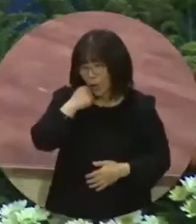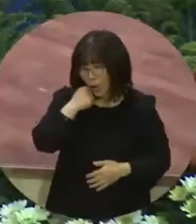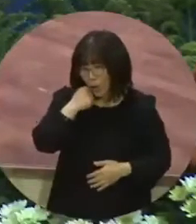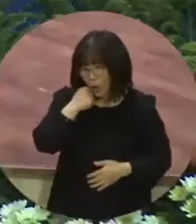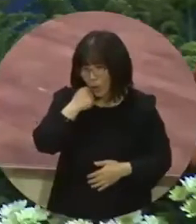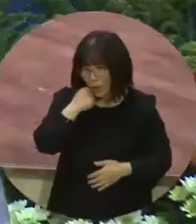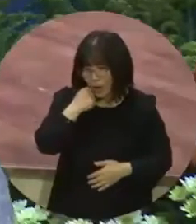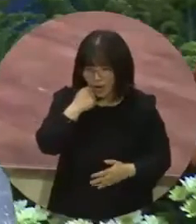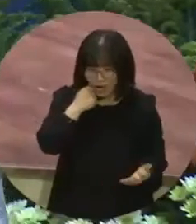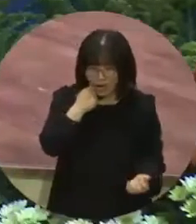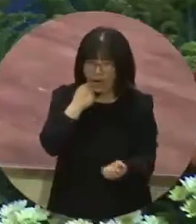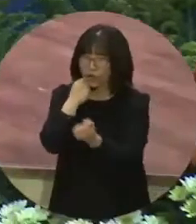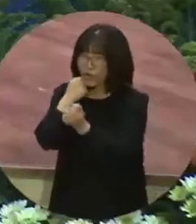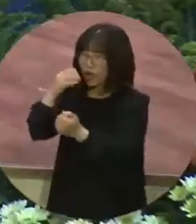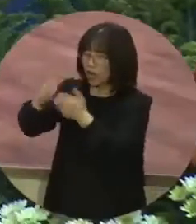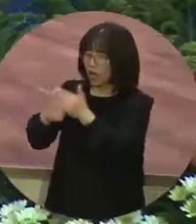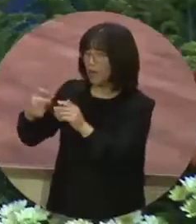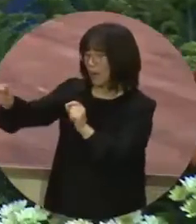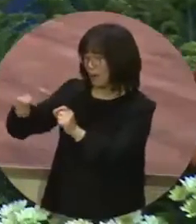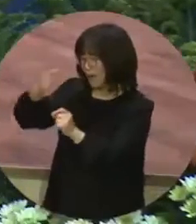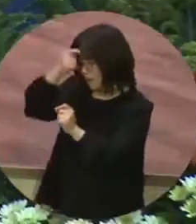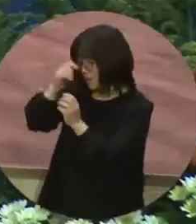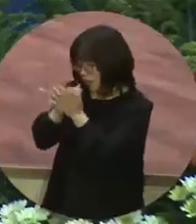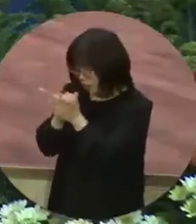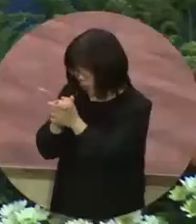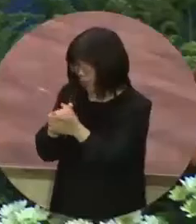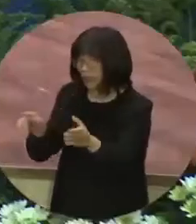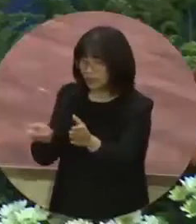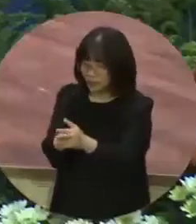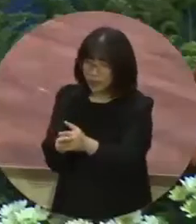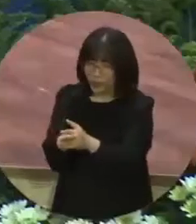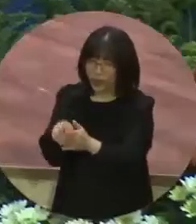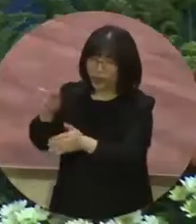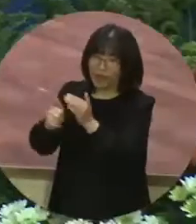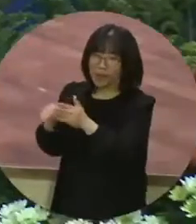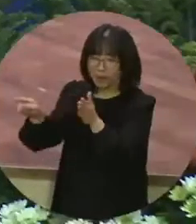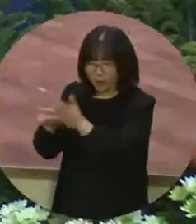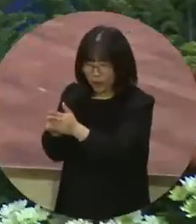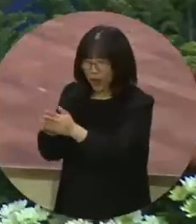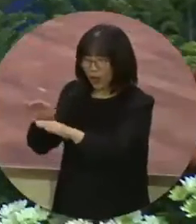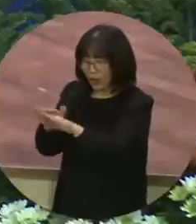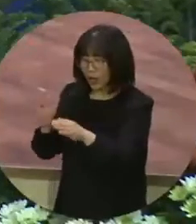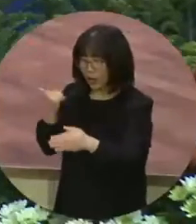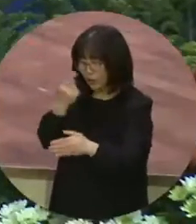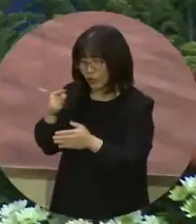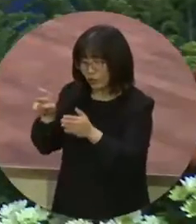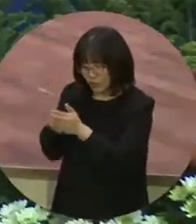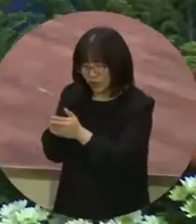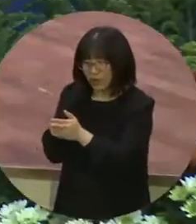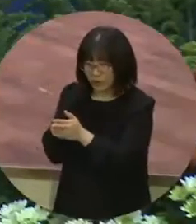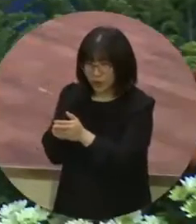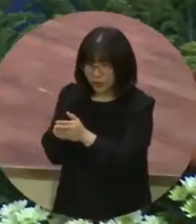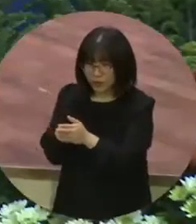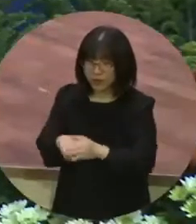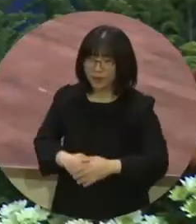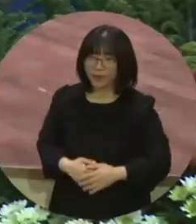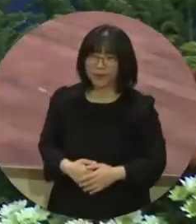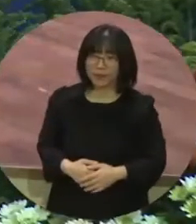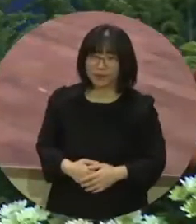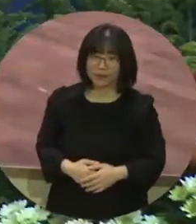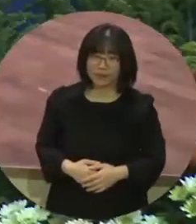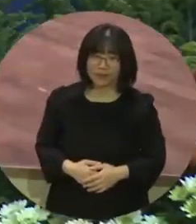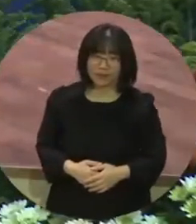있으면 하나님을 믿으니 믿으시기를 바랍니다. 그 사건도 해결할 줄 믿으시기 바랍니다.